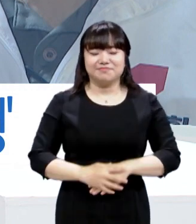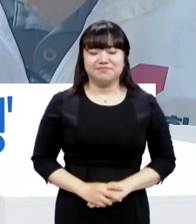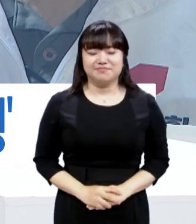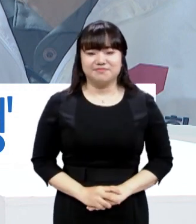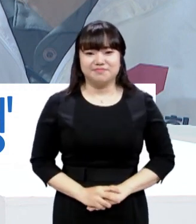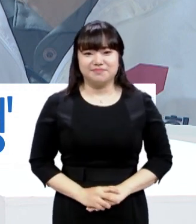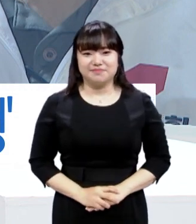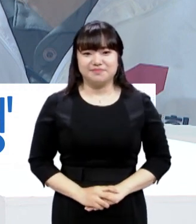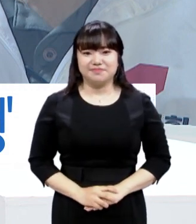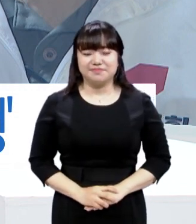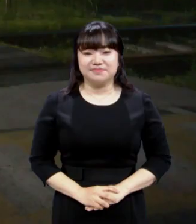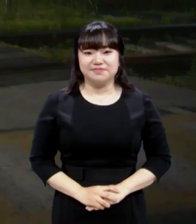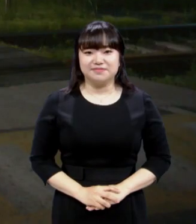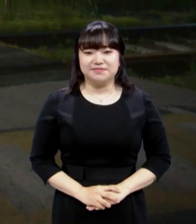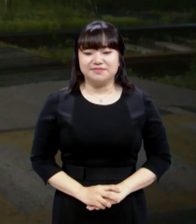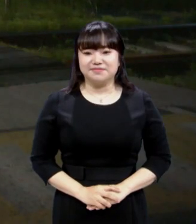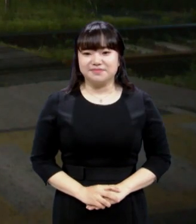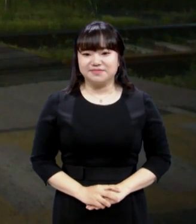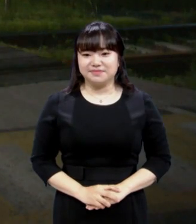보도합니다